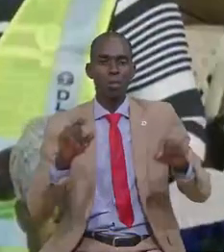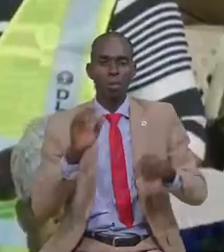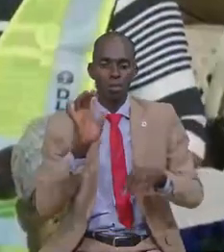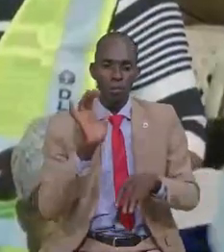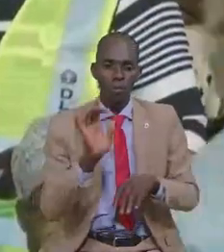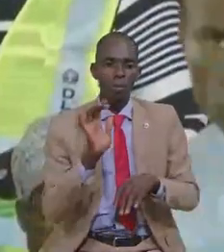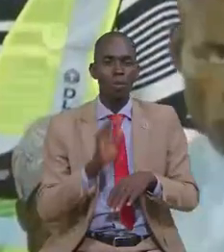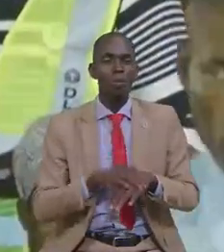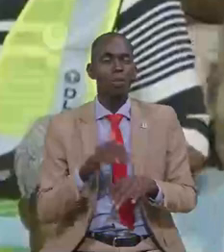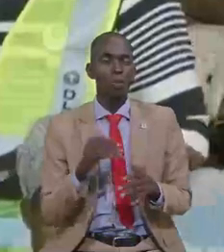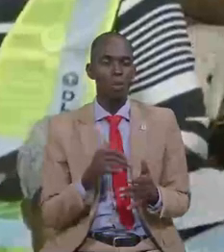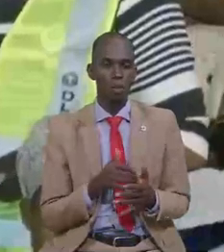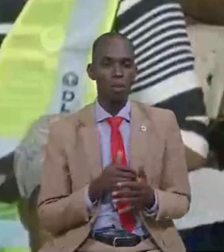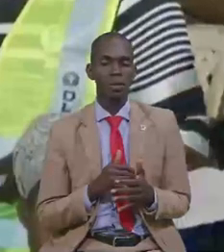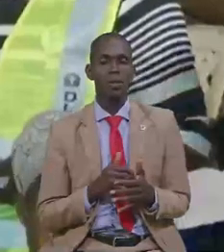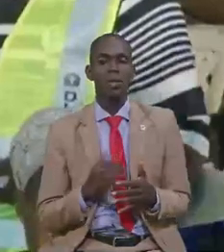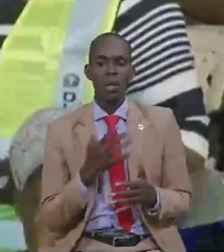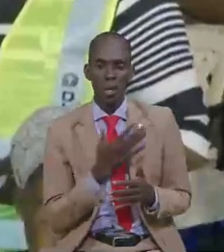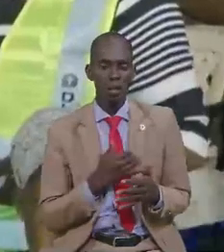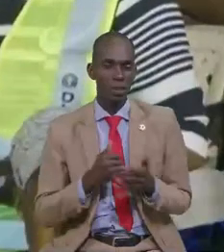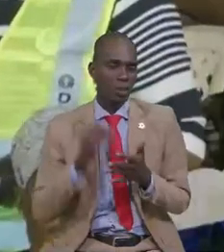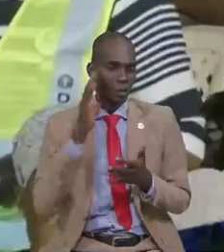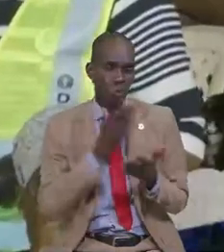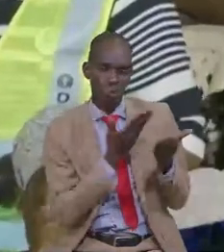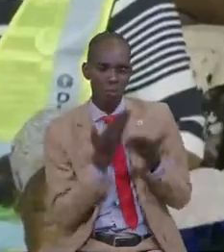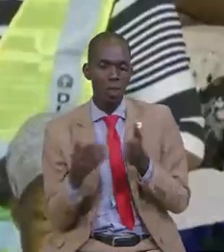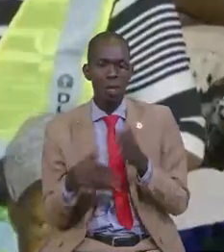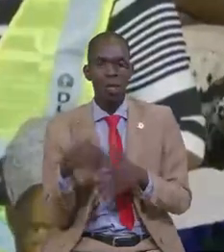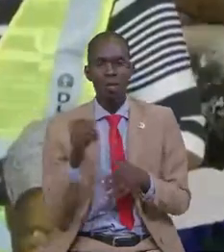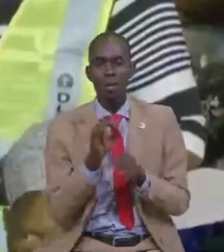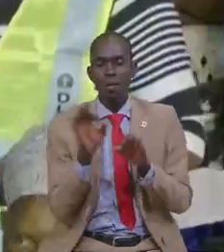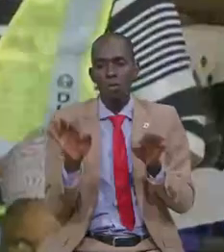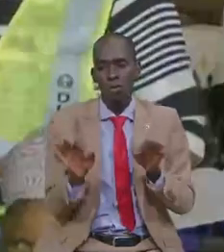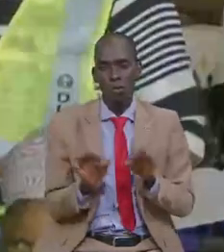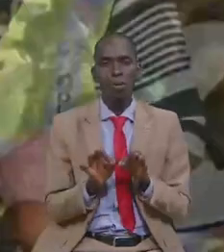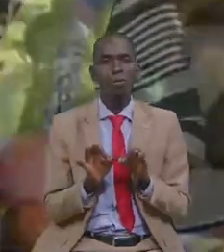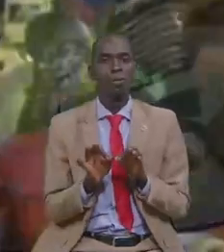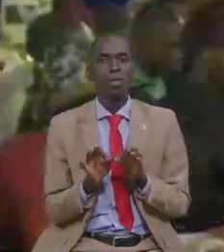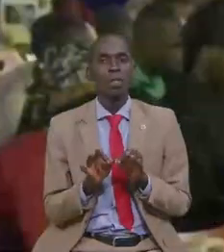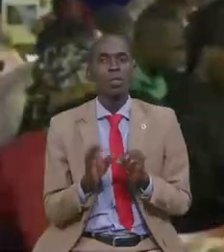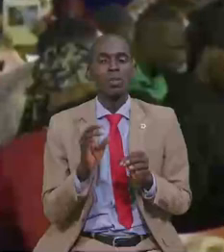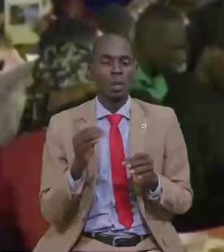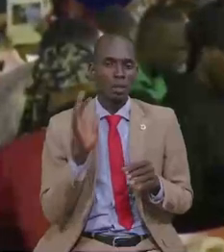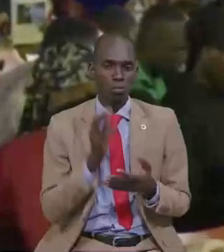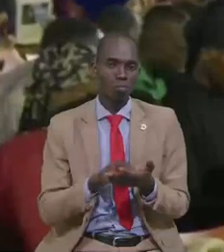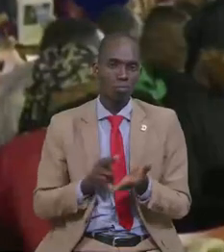Vous allez cliquer le lien là et vous allez voir une fiche